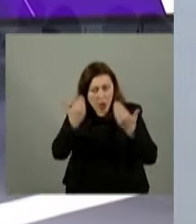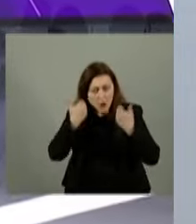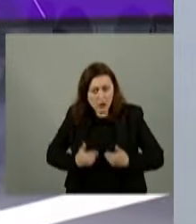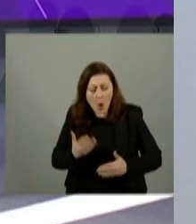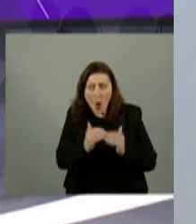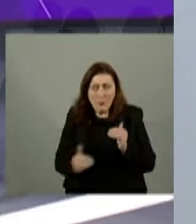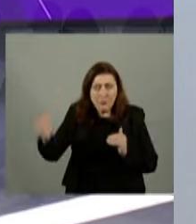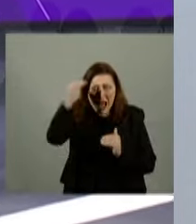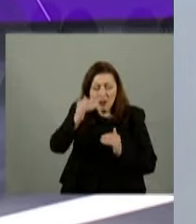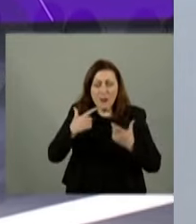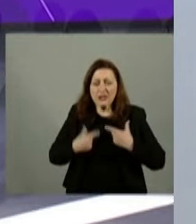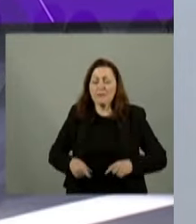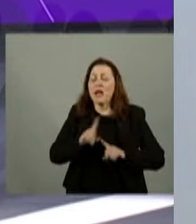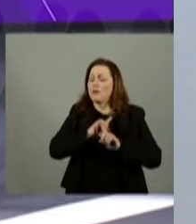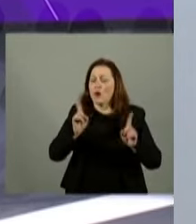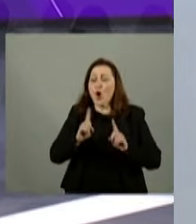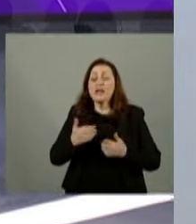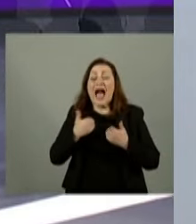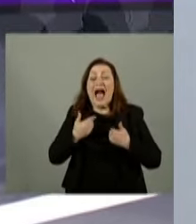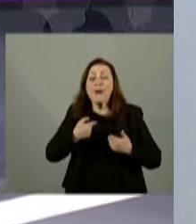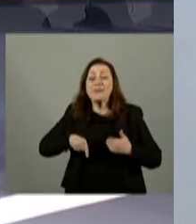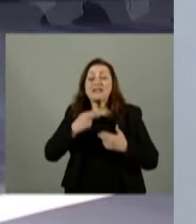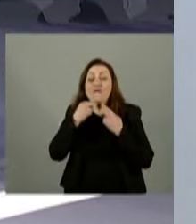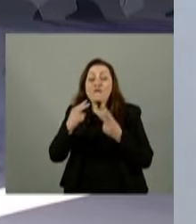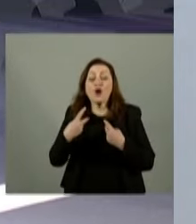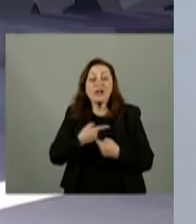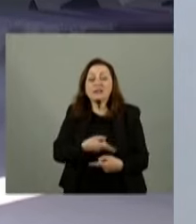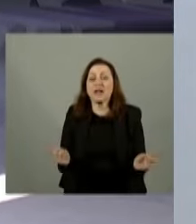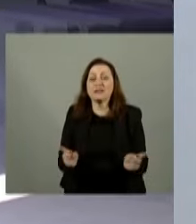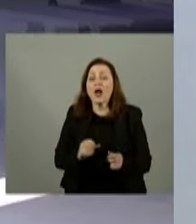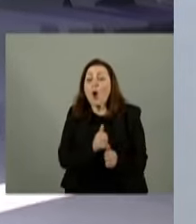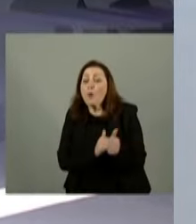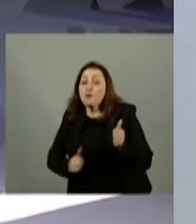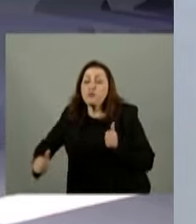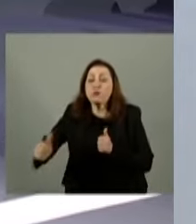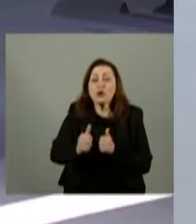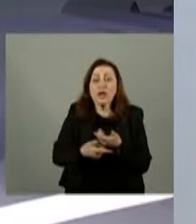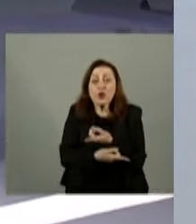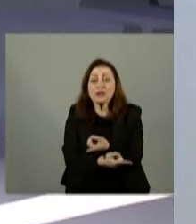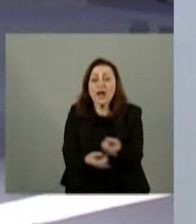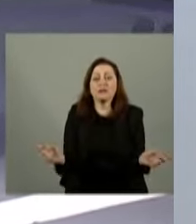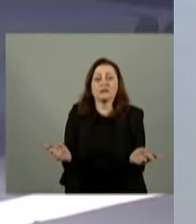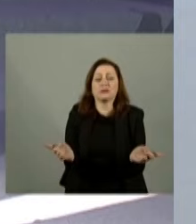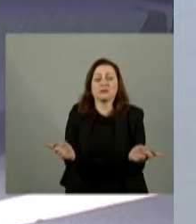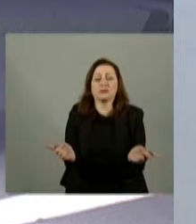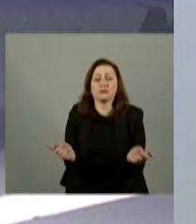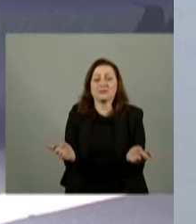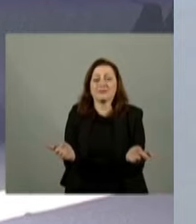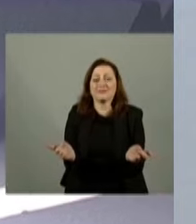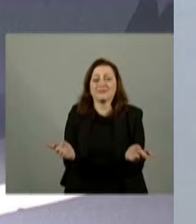επόμενες κινήσεις του κύριου Κασελάκη εφόσον δεν καταφέρει να ανατρέψει την απόφαση της